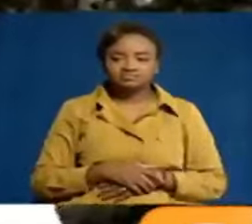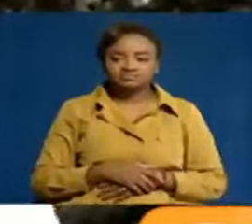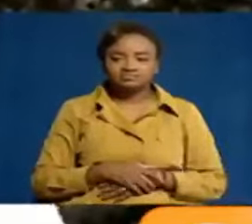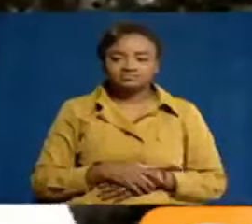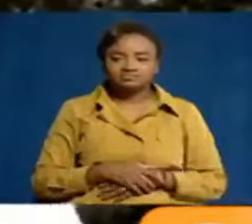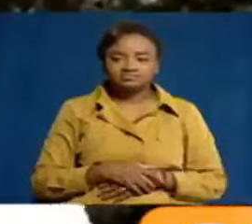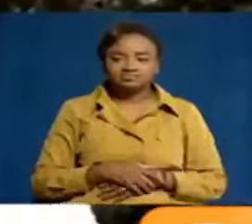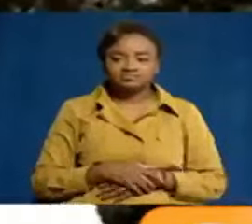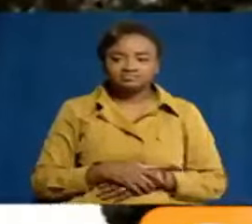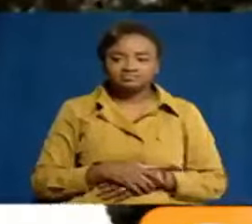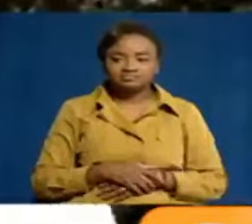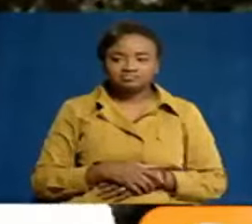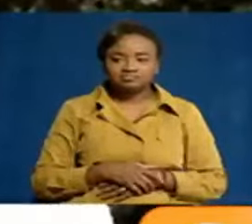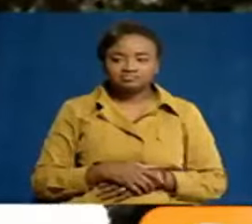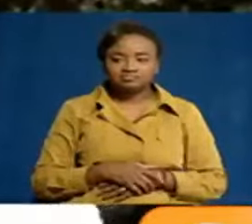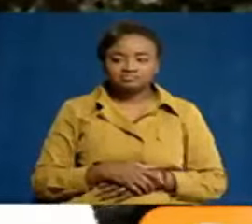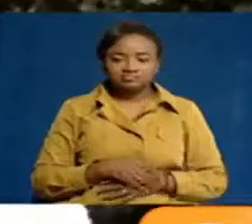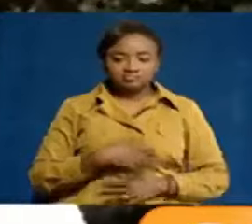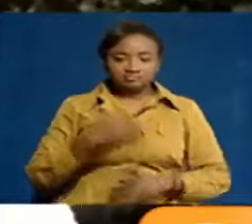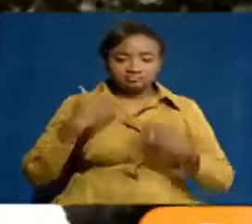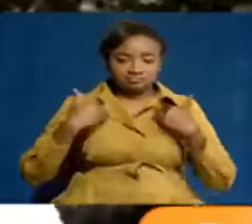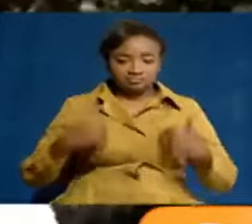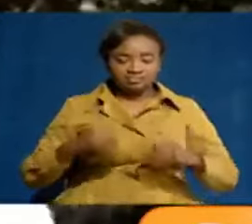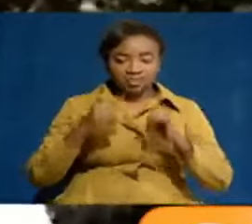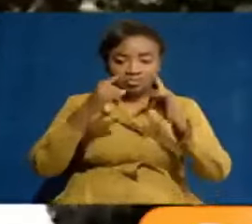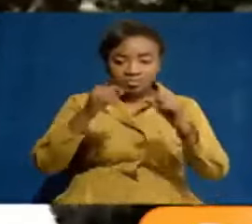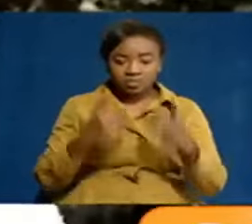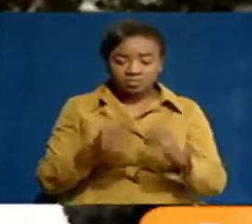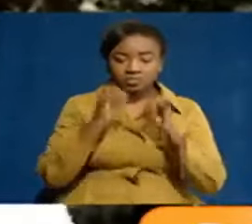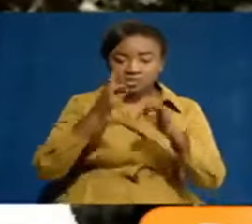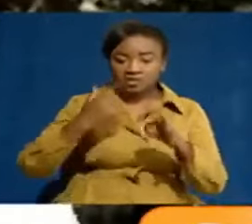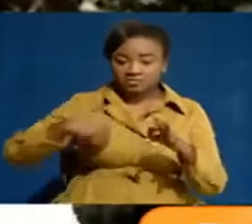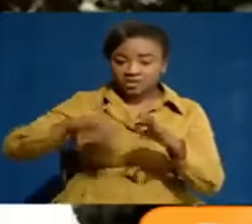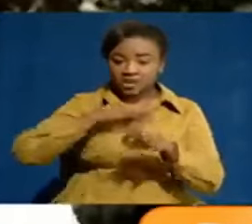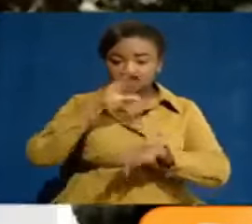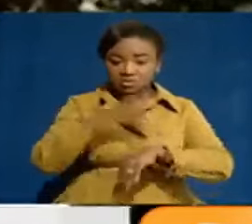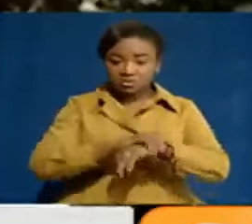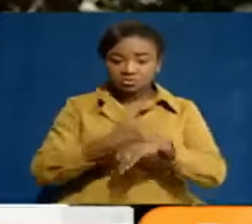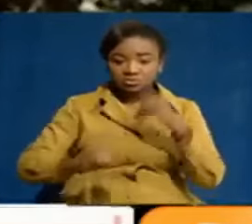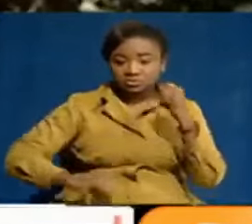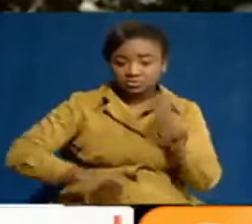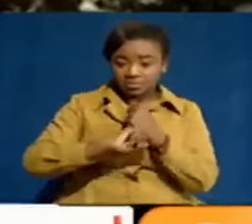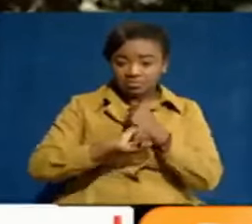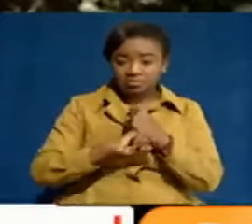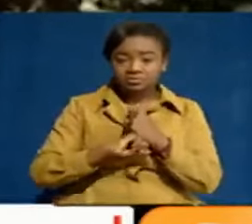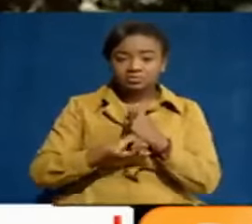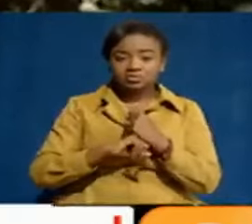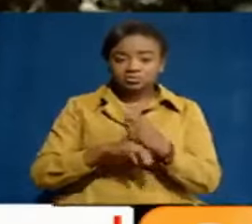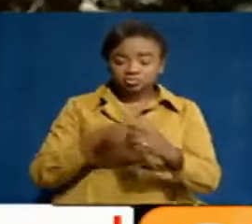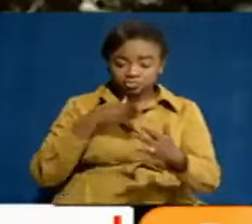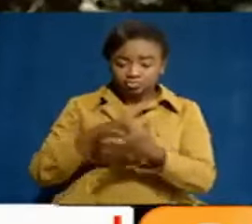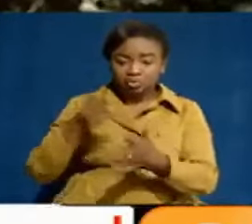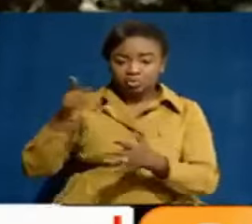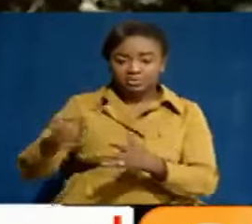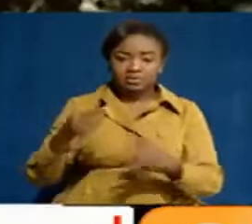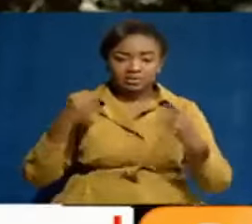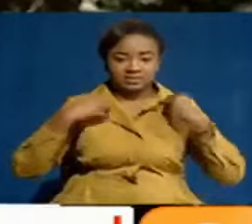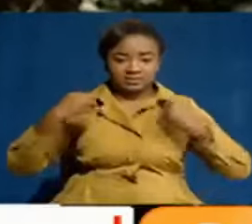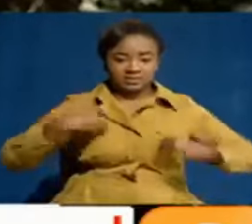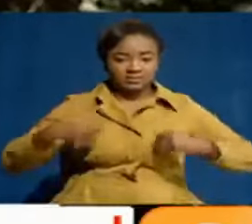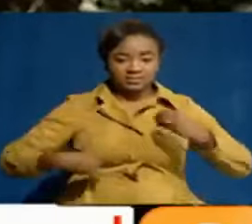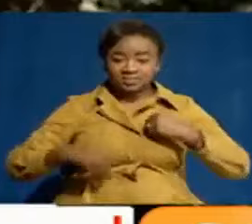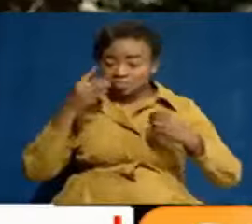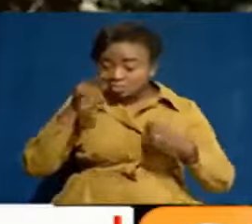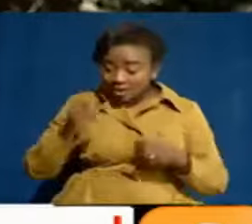Nataka kusema tungepata usaidizi kusuia huyo chui. Huyo ni mnyama